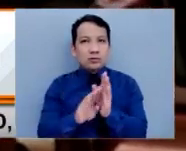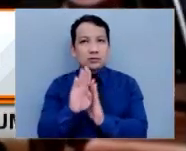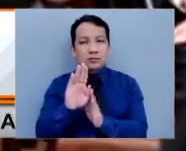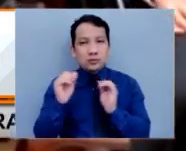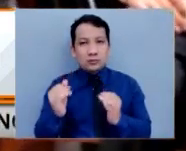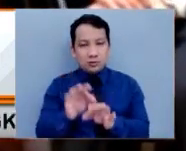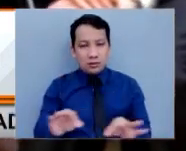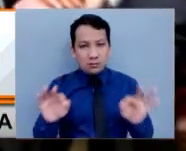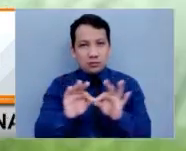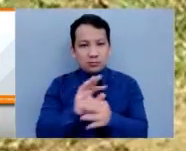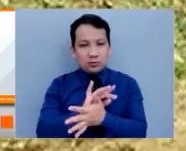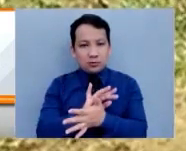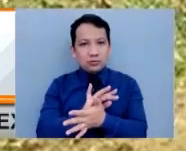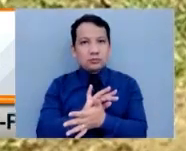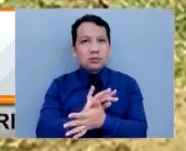sa COVID-19 pandemic.